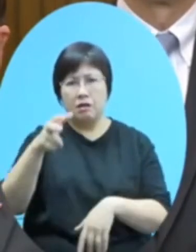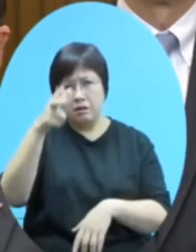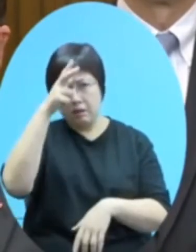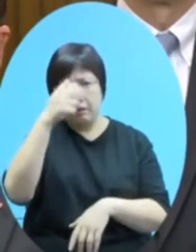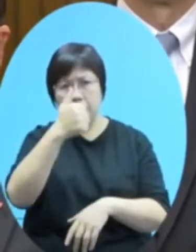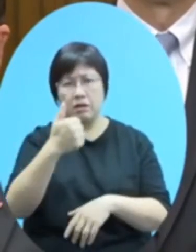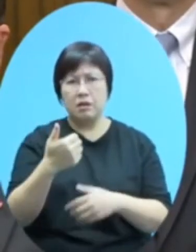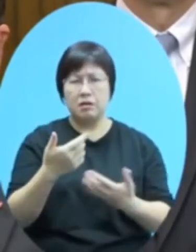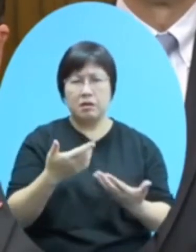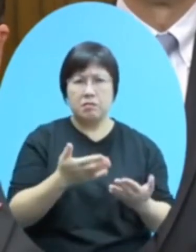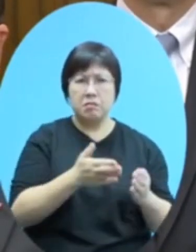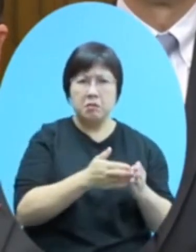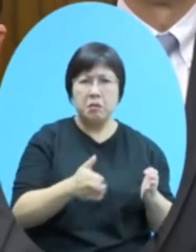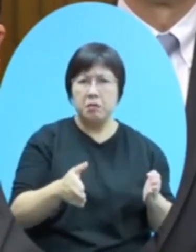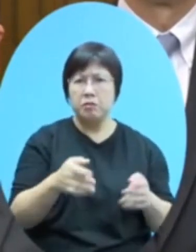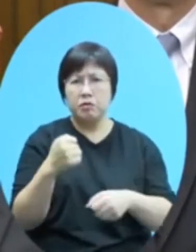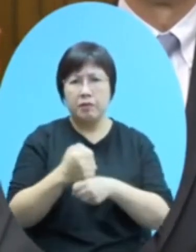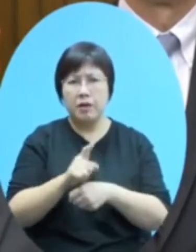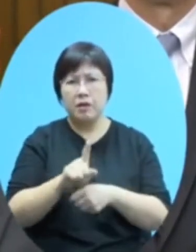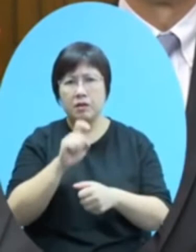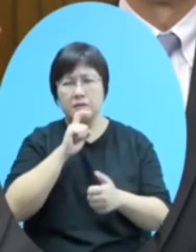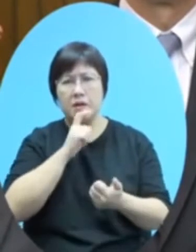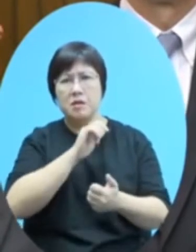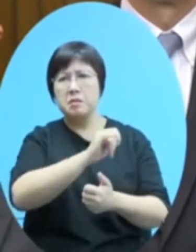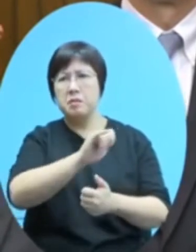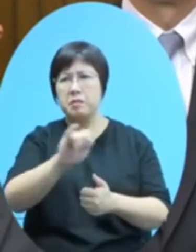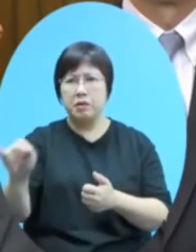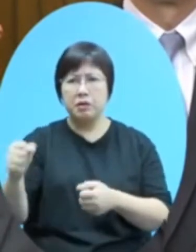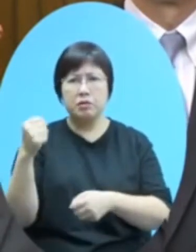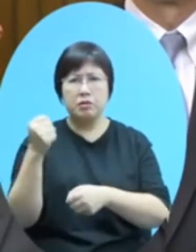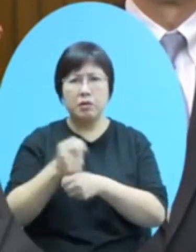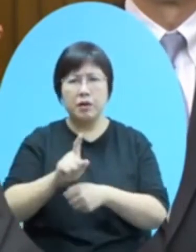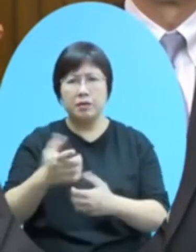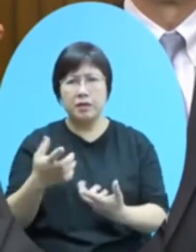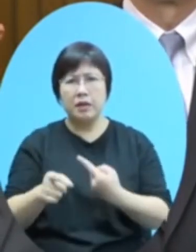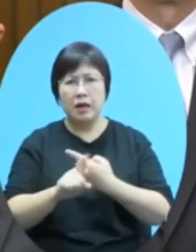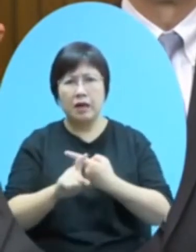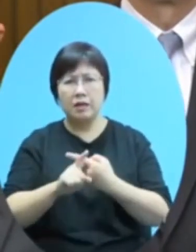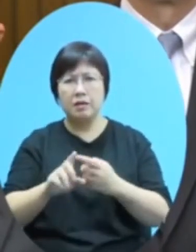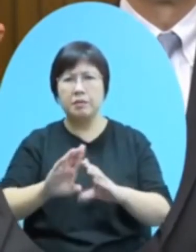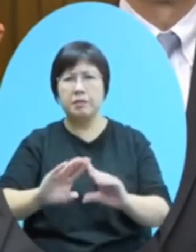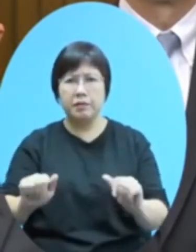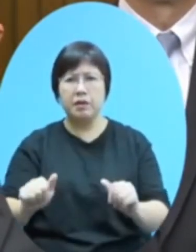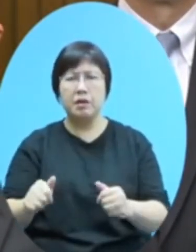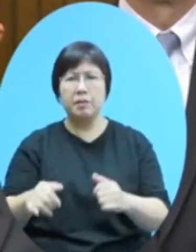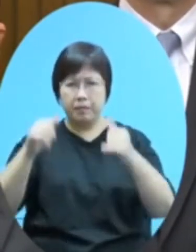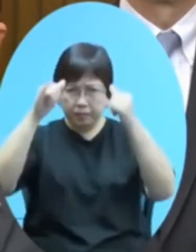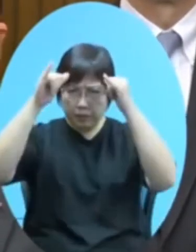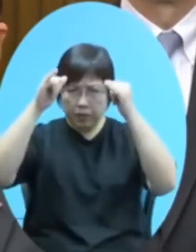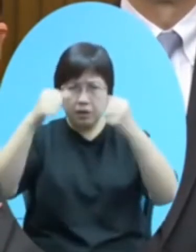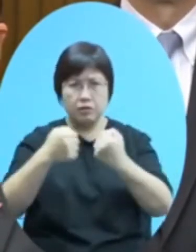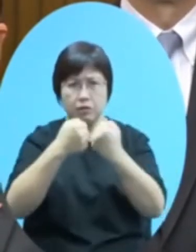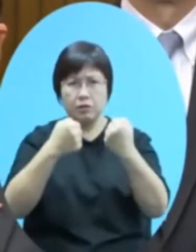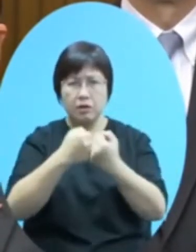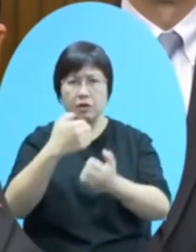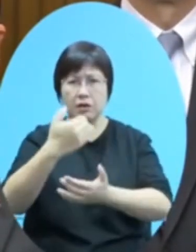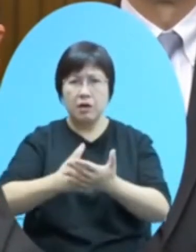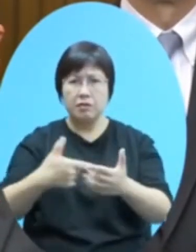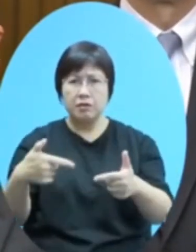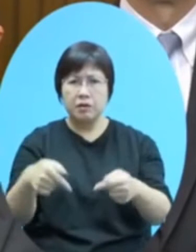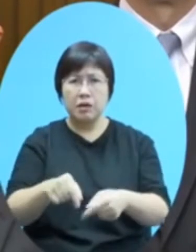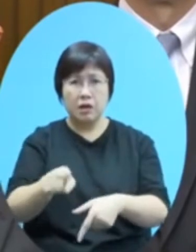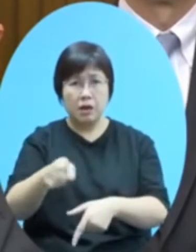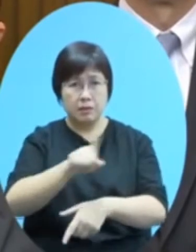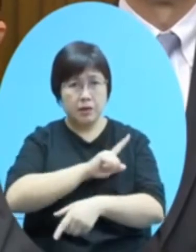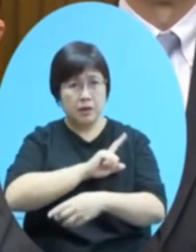係做咗啲乜嘢？即係除咗譴責之外，仲做咗啲乜嘢去化解今次嘅危機，去減少呢個暴力嘅衝突啦？咁你係咪認同